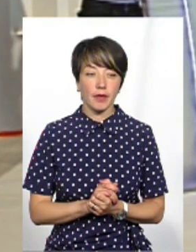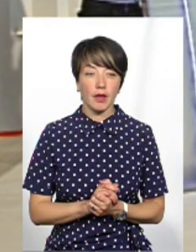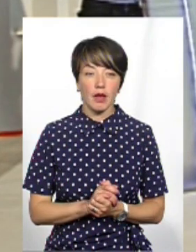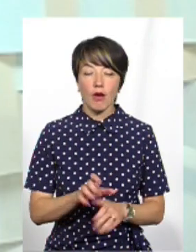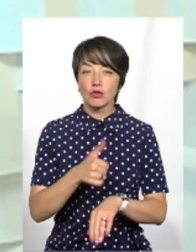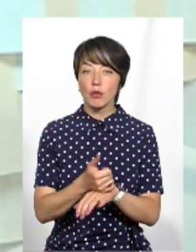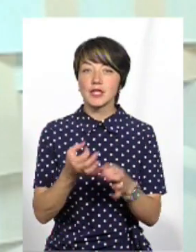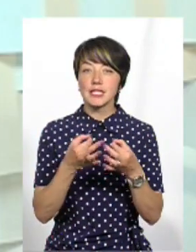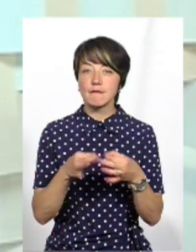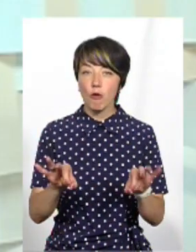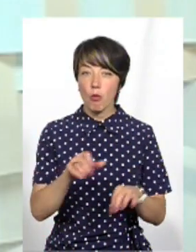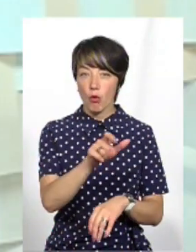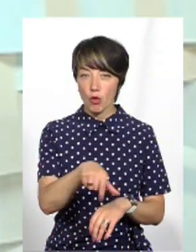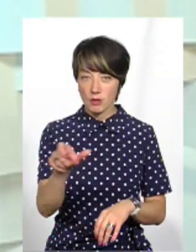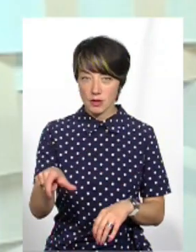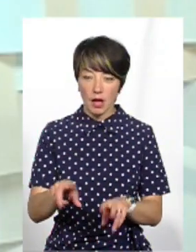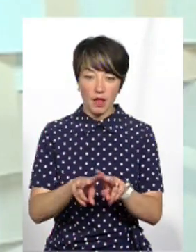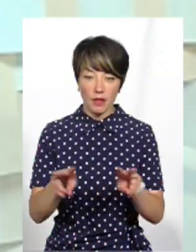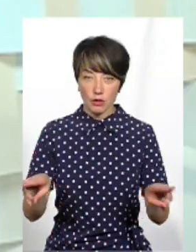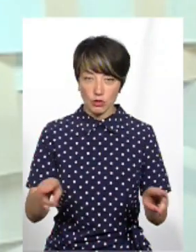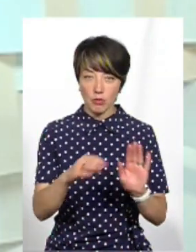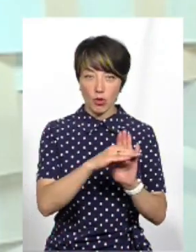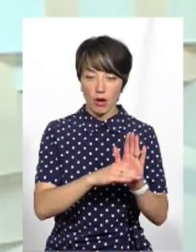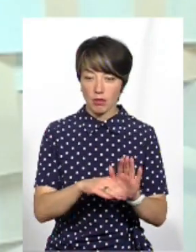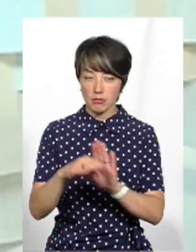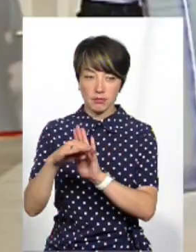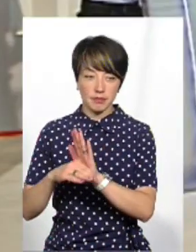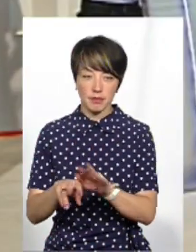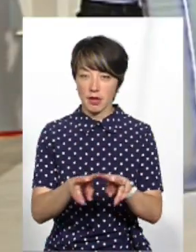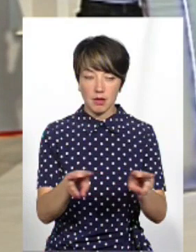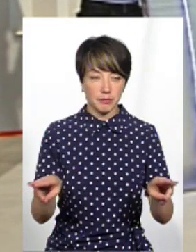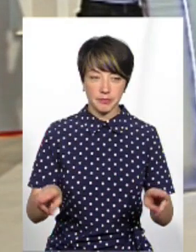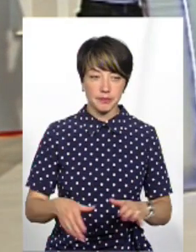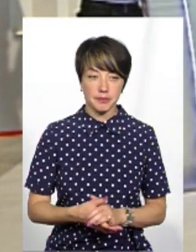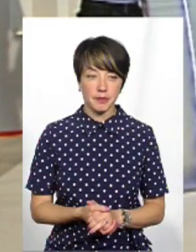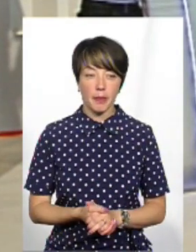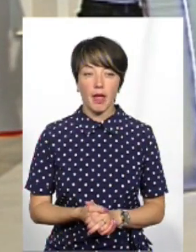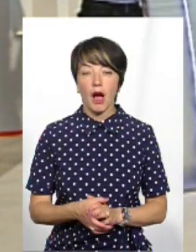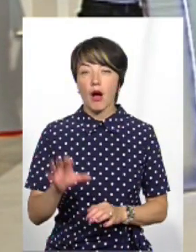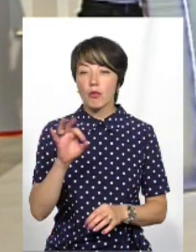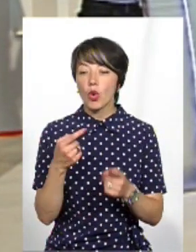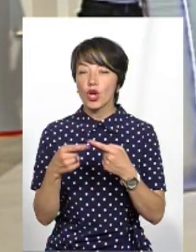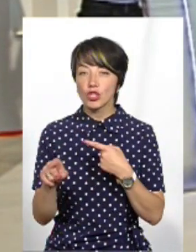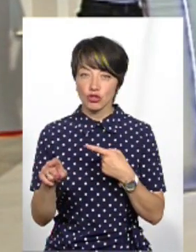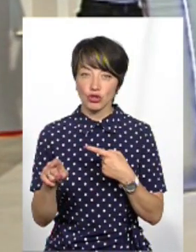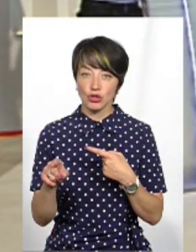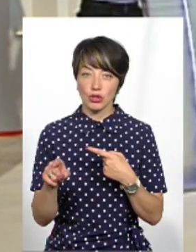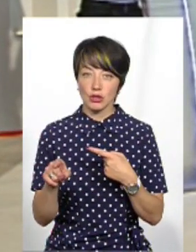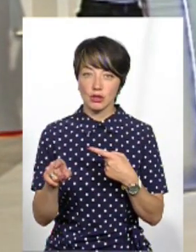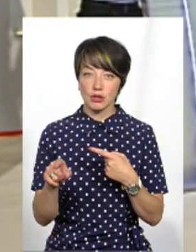у свободівців ми помічали, що у них аналогічні програми. І партія, і депутати. Так. А от стосовно інших